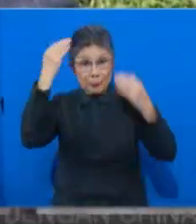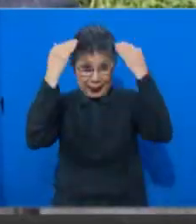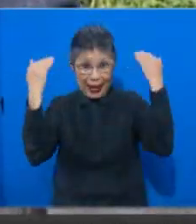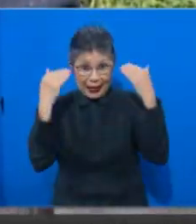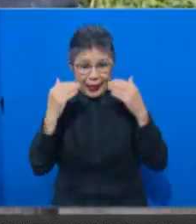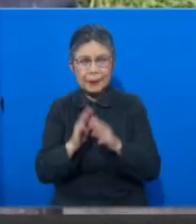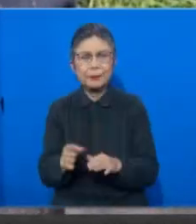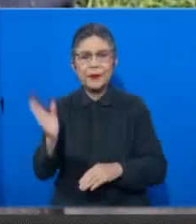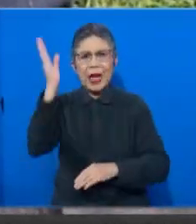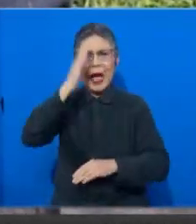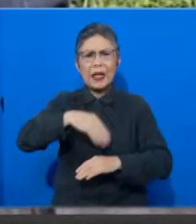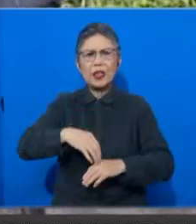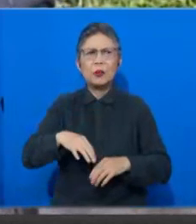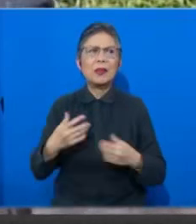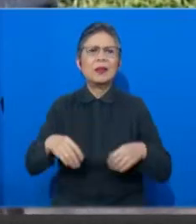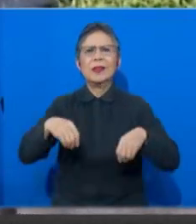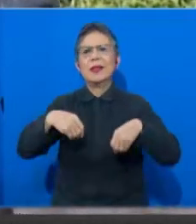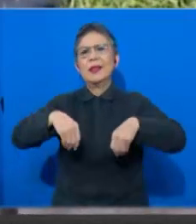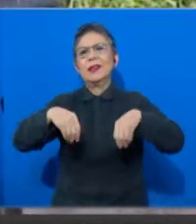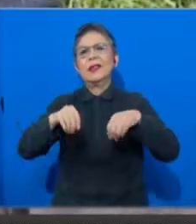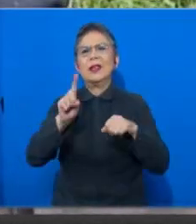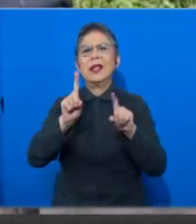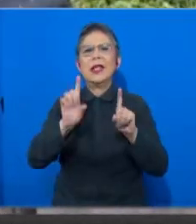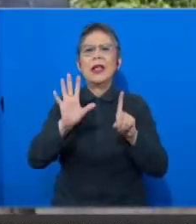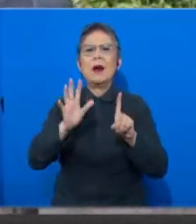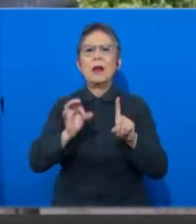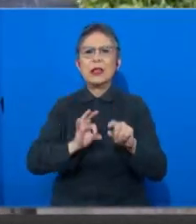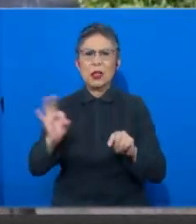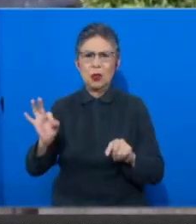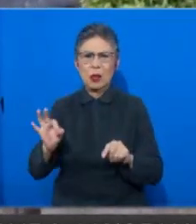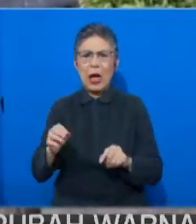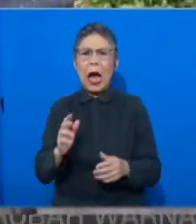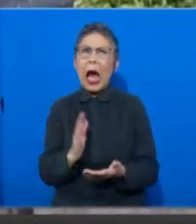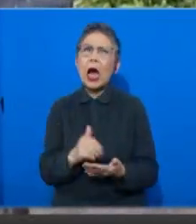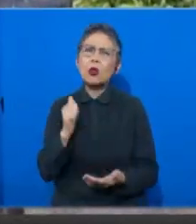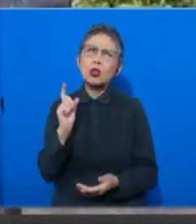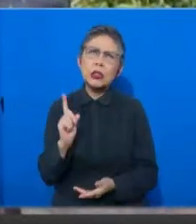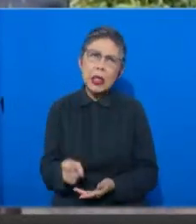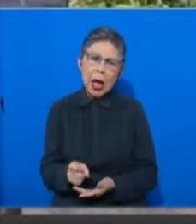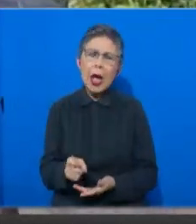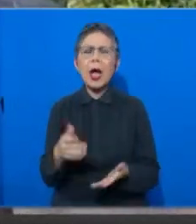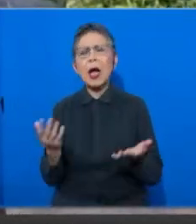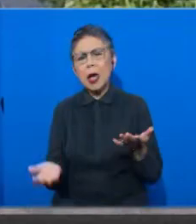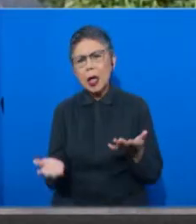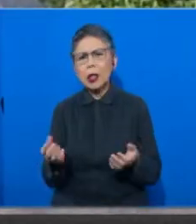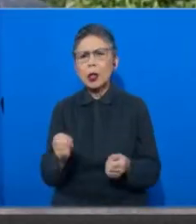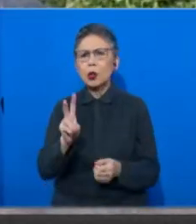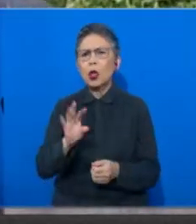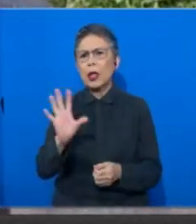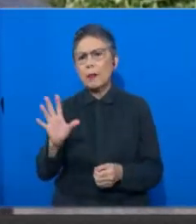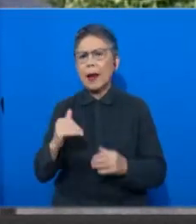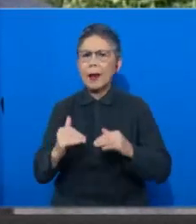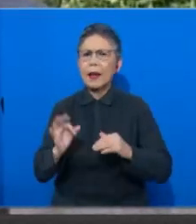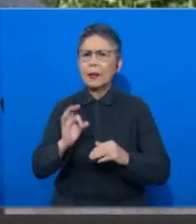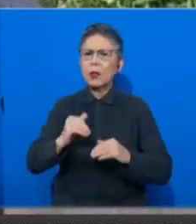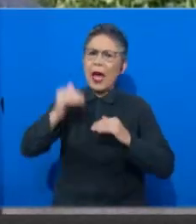ini kurang lebih Rp15.000 per kilo. Seharusnya berapa, Pak? Seharusnya itu Rp25.000 ke atas hari